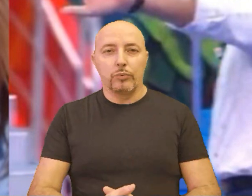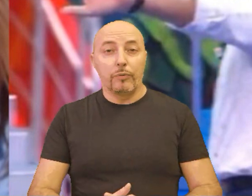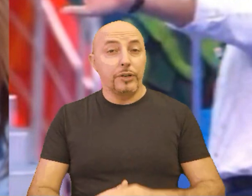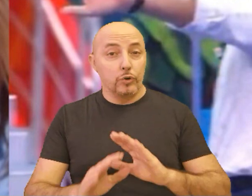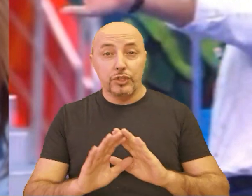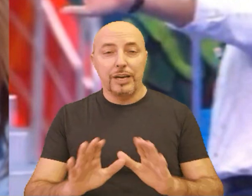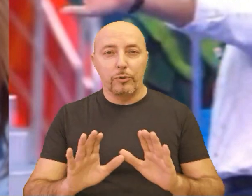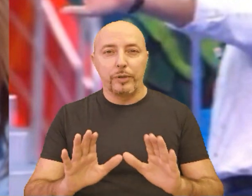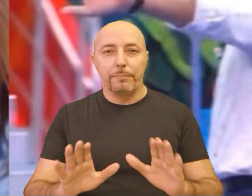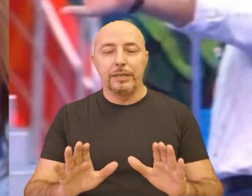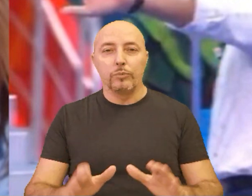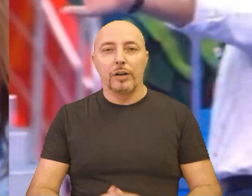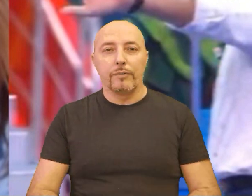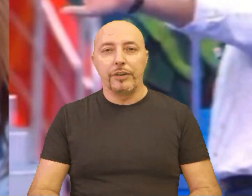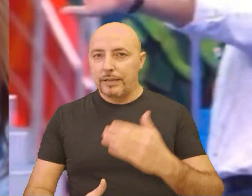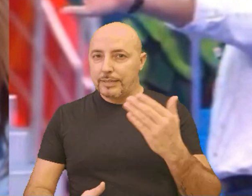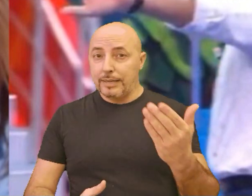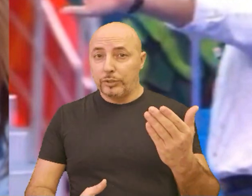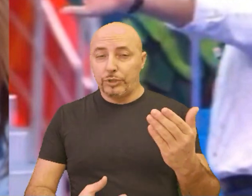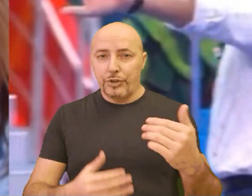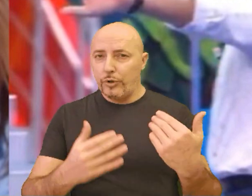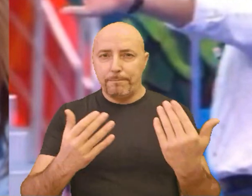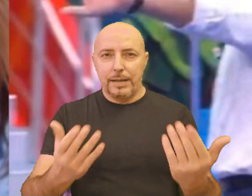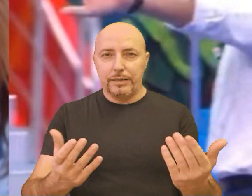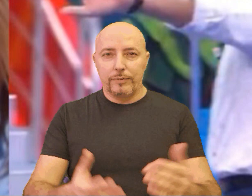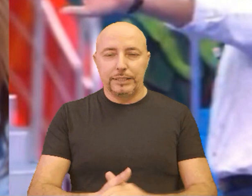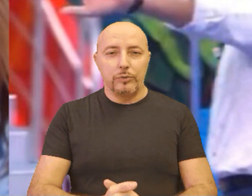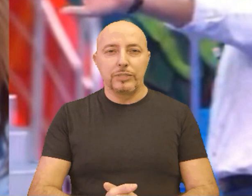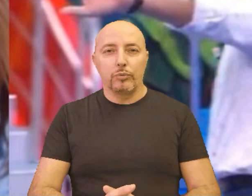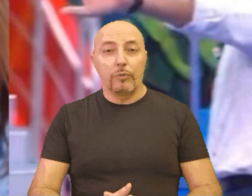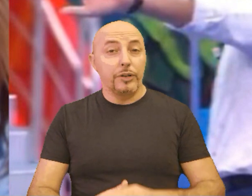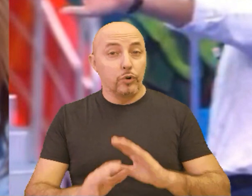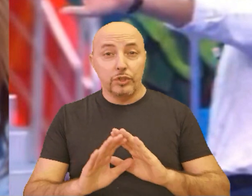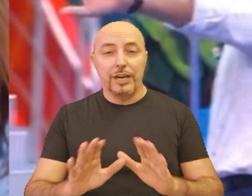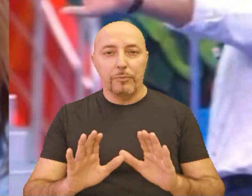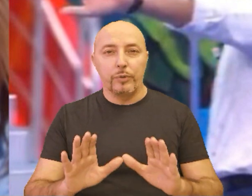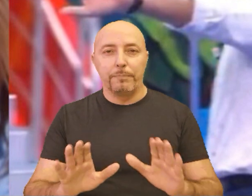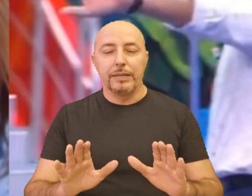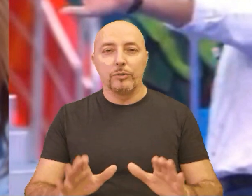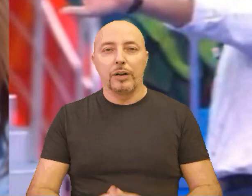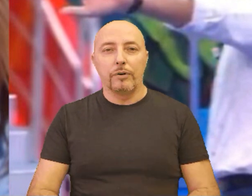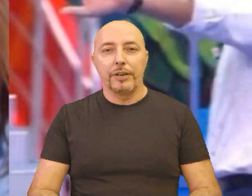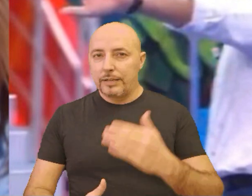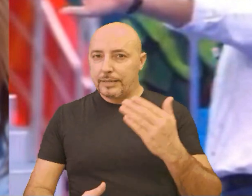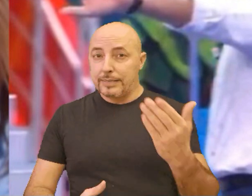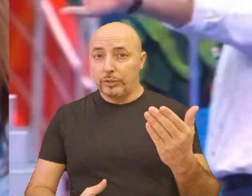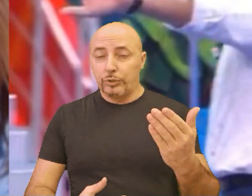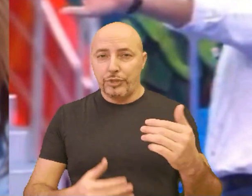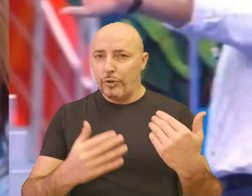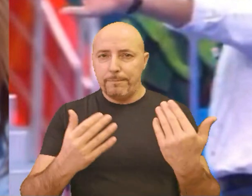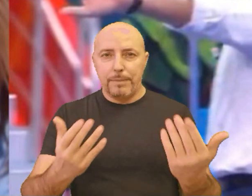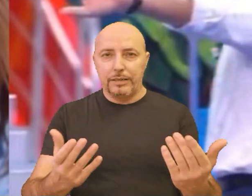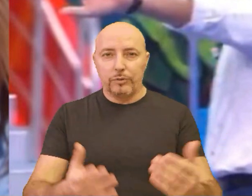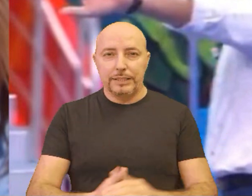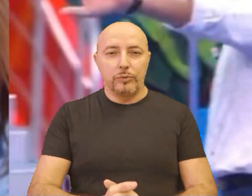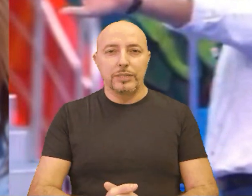prima fila a guardare dal vivo l'ultima puntata di Ciao Darwin c'erano la ex compagna del conduttore Sonia bruganelli e soprattutto la figlia